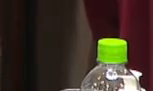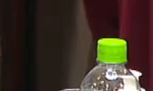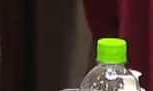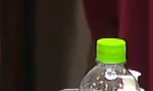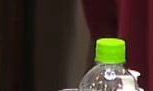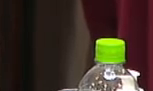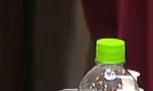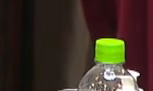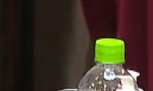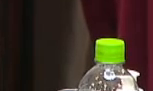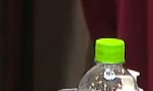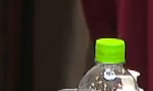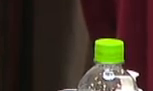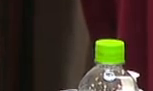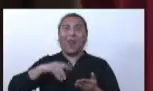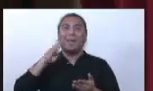Senadora Blas, su voto.